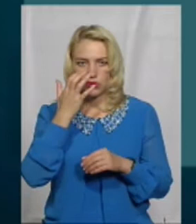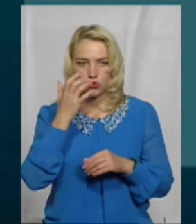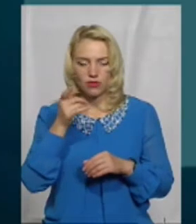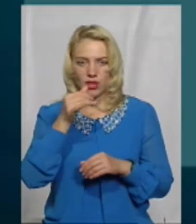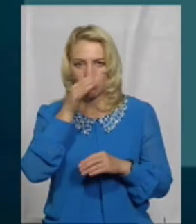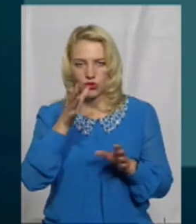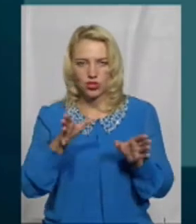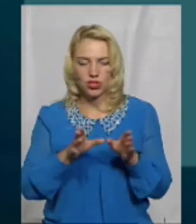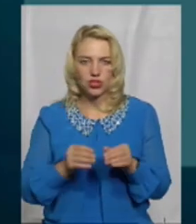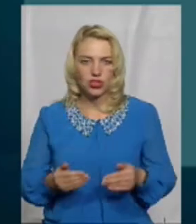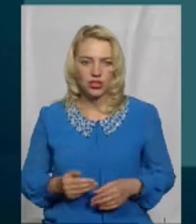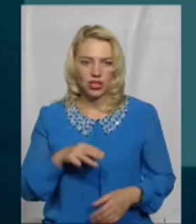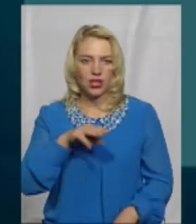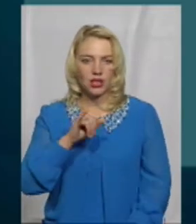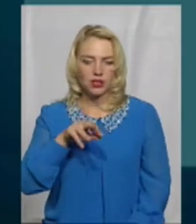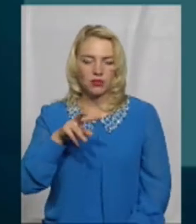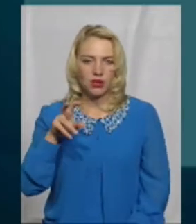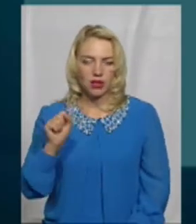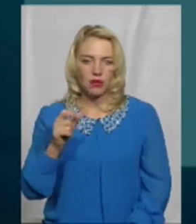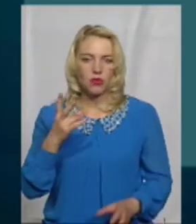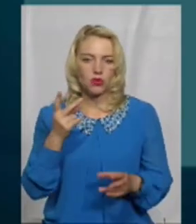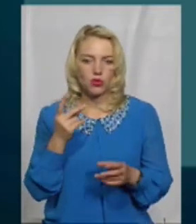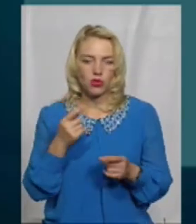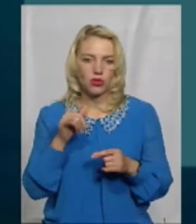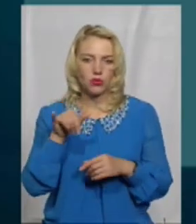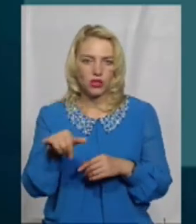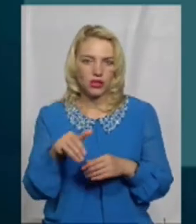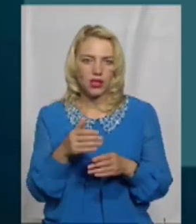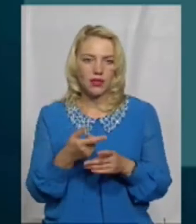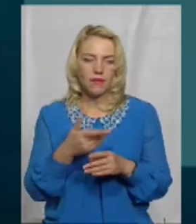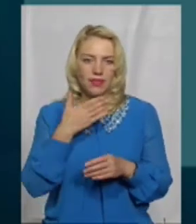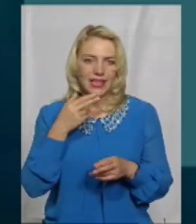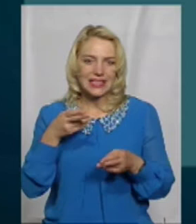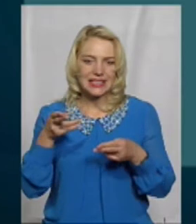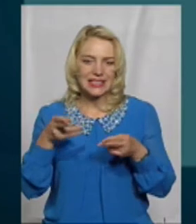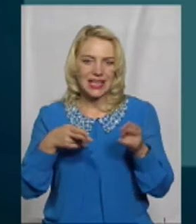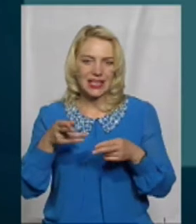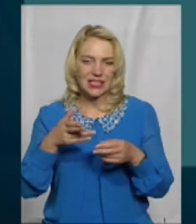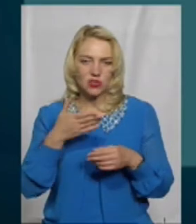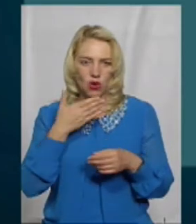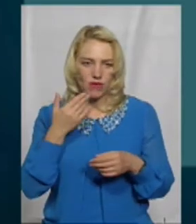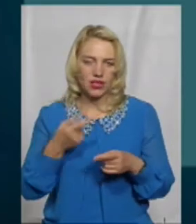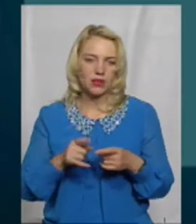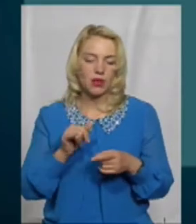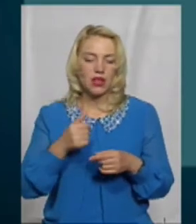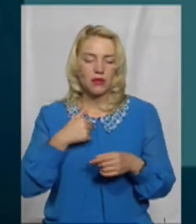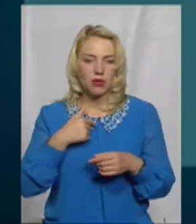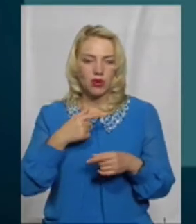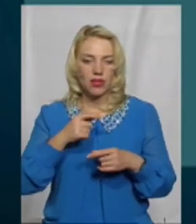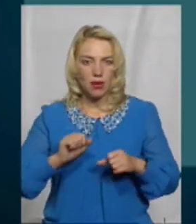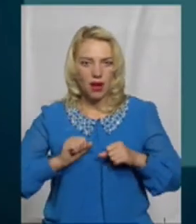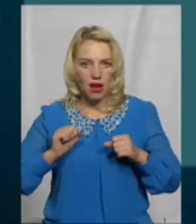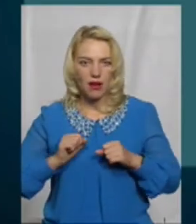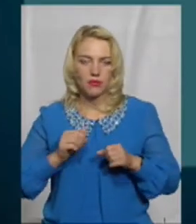Тімкою. І це по-перше. А по-друге, що вони не стерилізовані. Я повторила вже, що ми